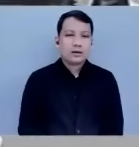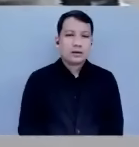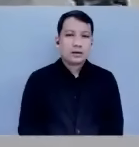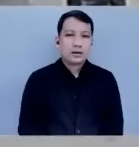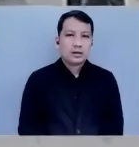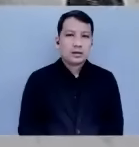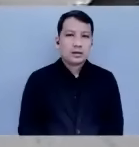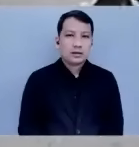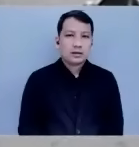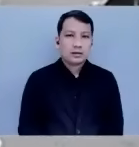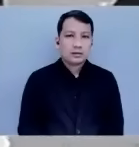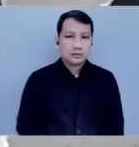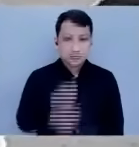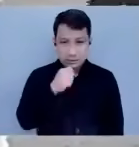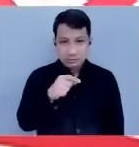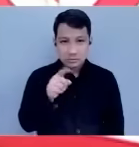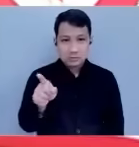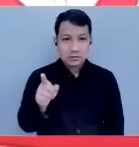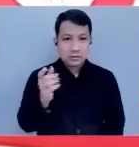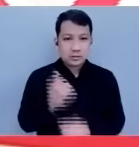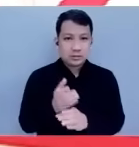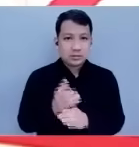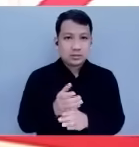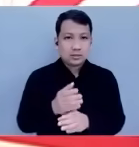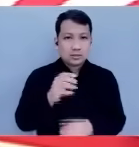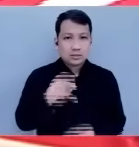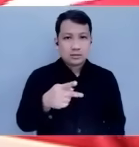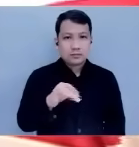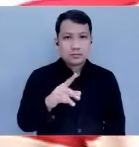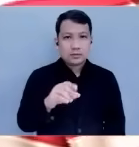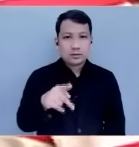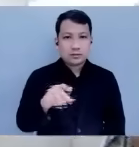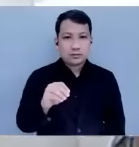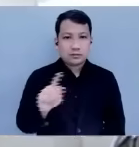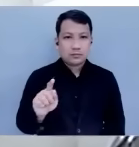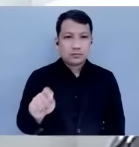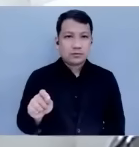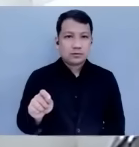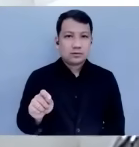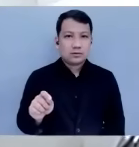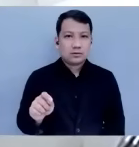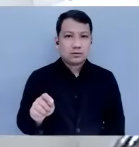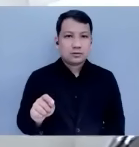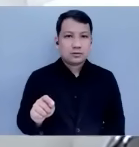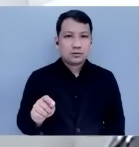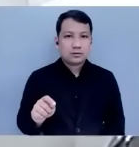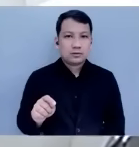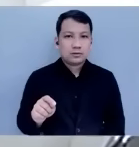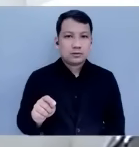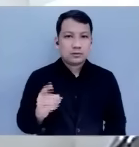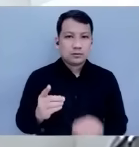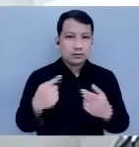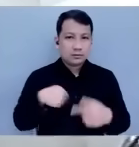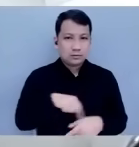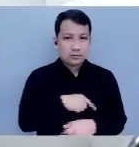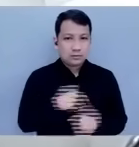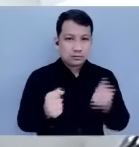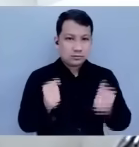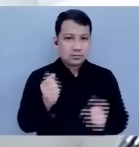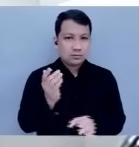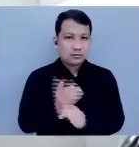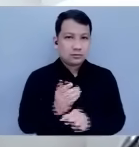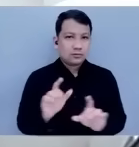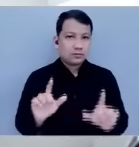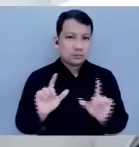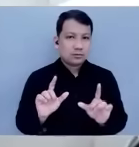Hindi rin nakalusot ang sasakyang ito ng field post na pumasok din sa busway. Kasi sir, kala ko pwede kami marked vehicle kaya pumasok kasi